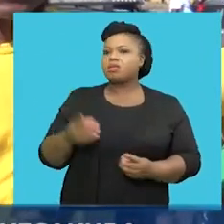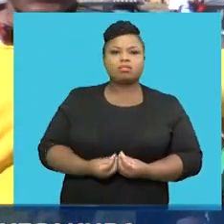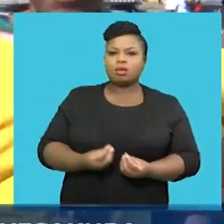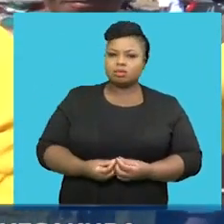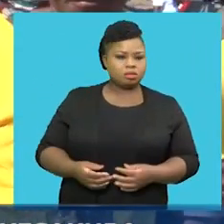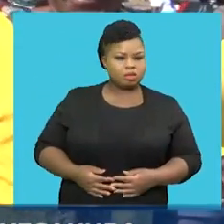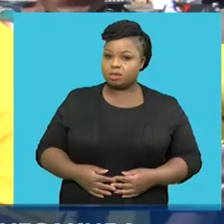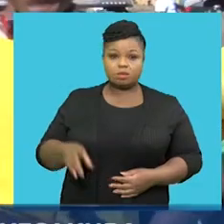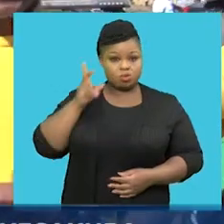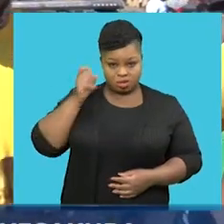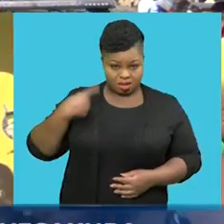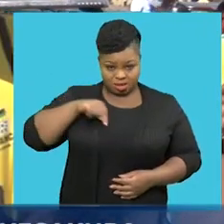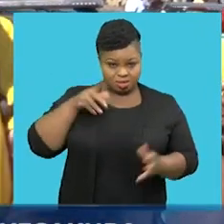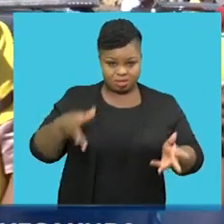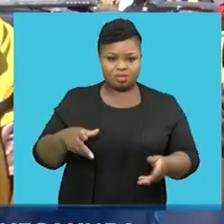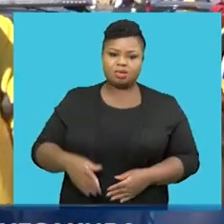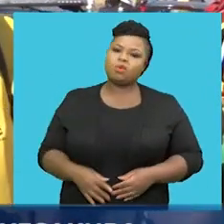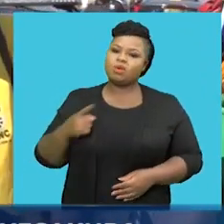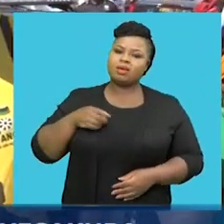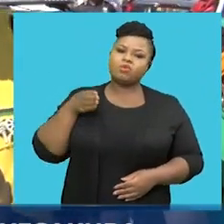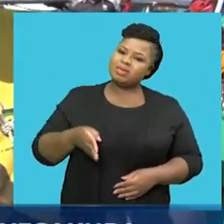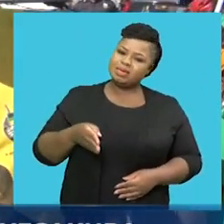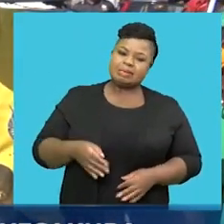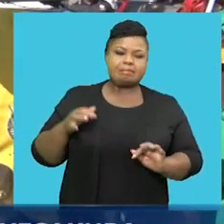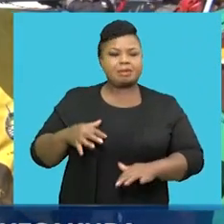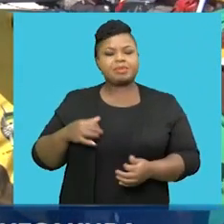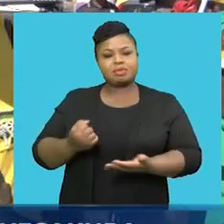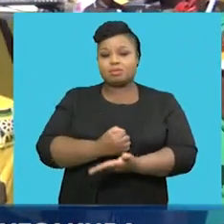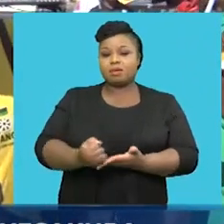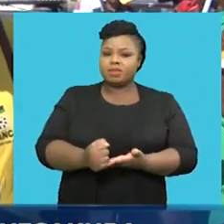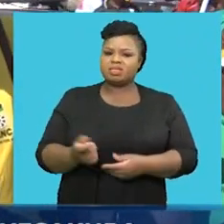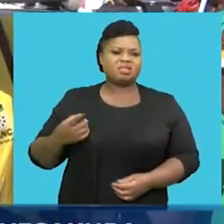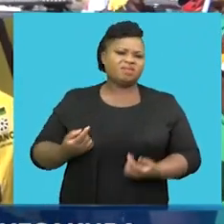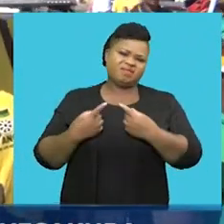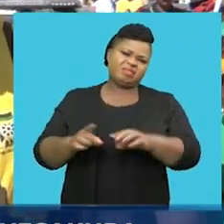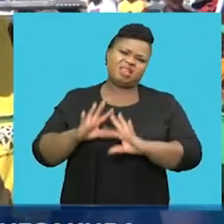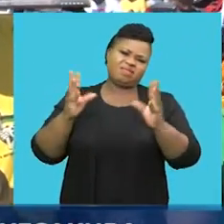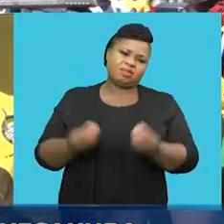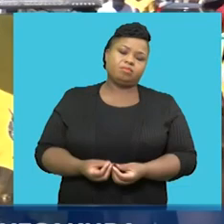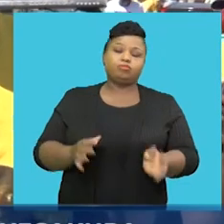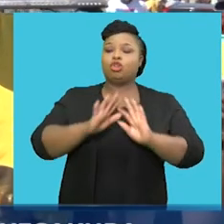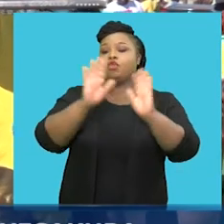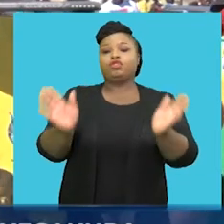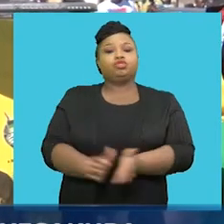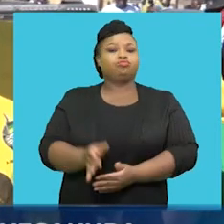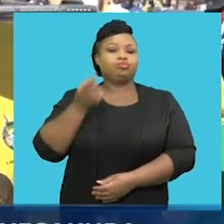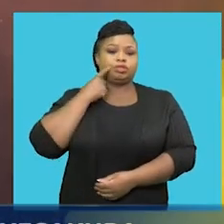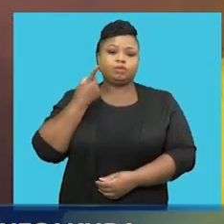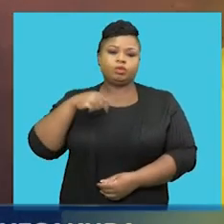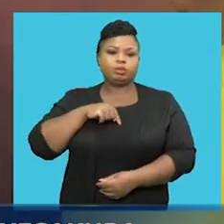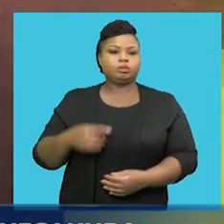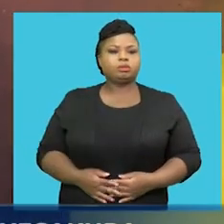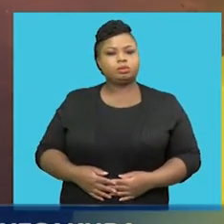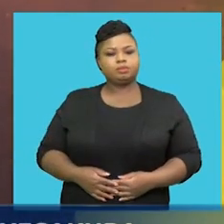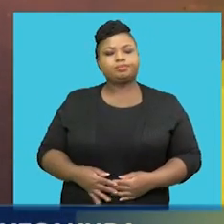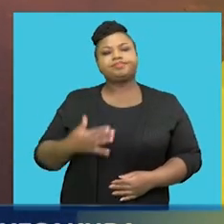nina. Izwani ngathi thina sasihamba sithathe amabhasi la, akusekho konke lokho, yonke into ilula for thina.